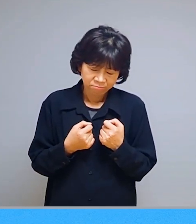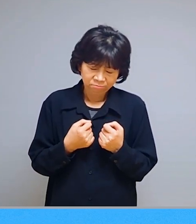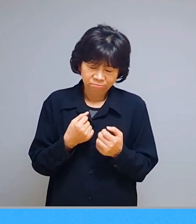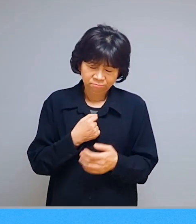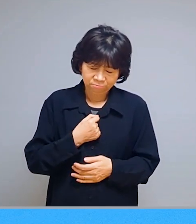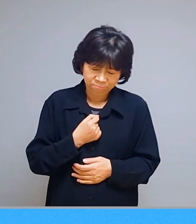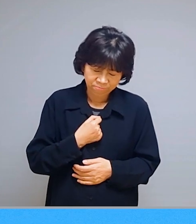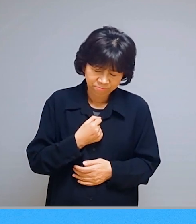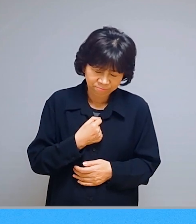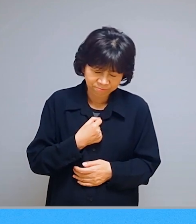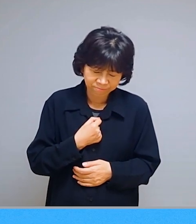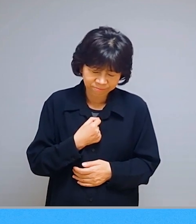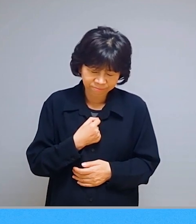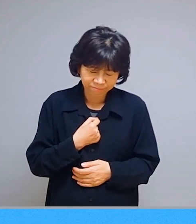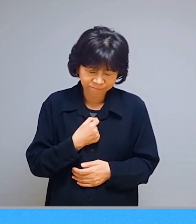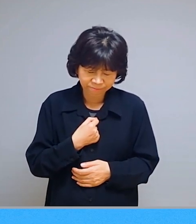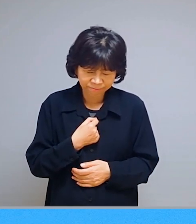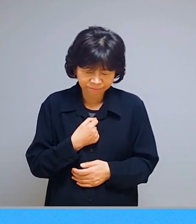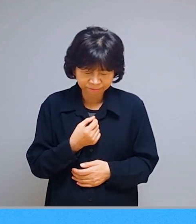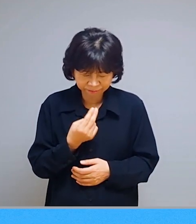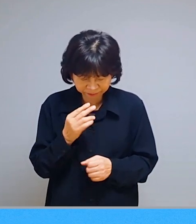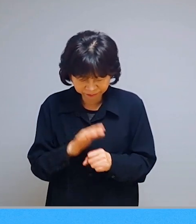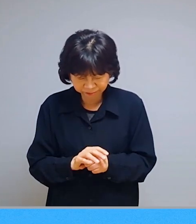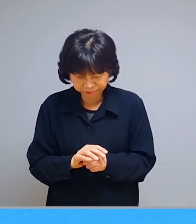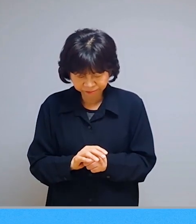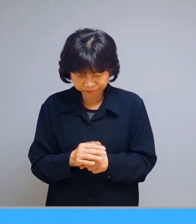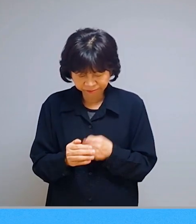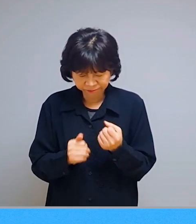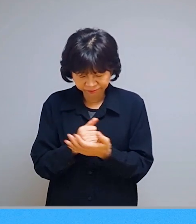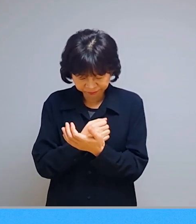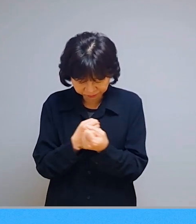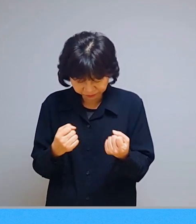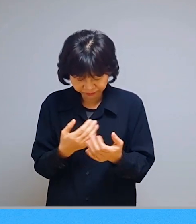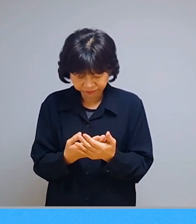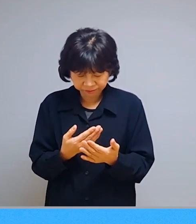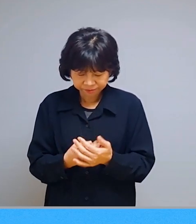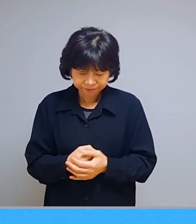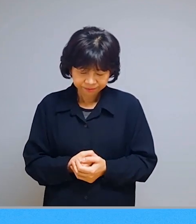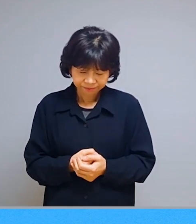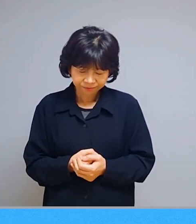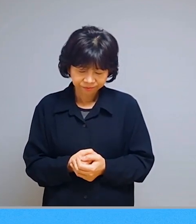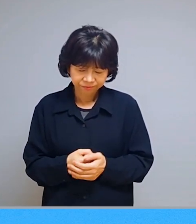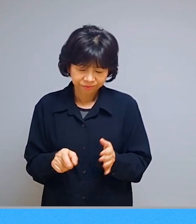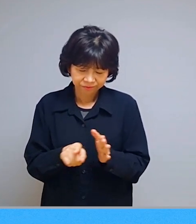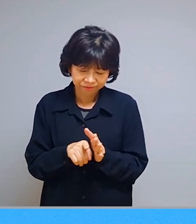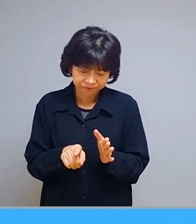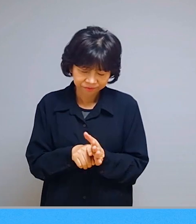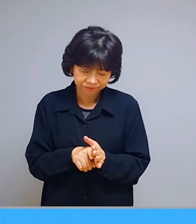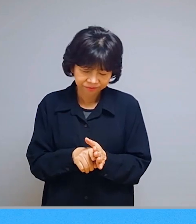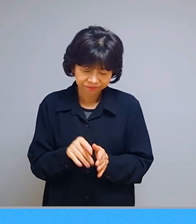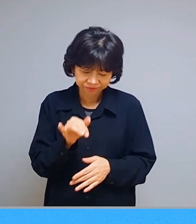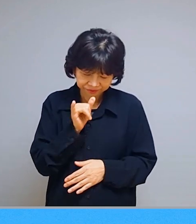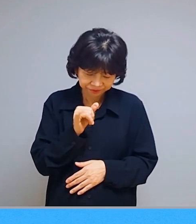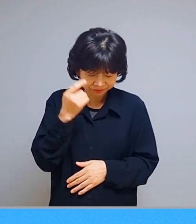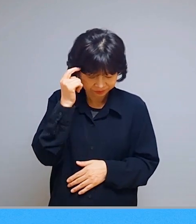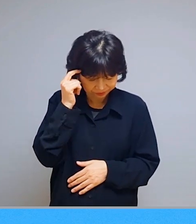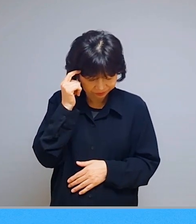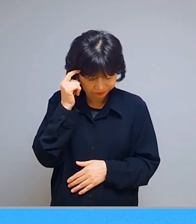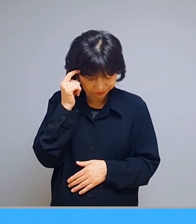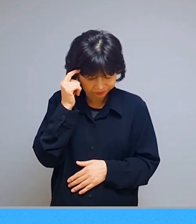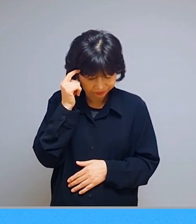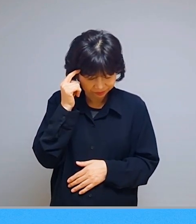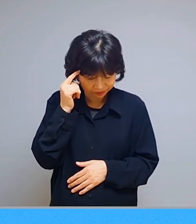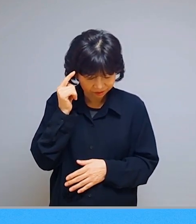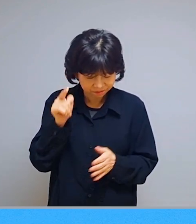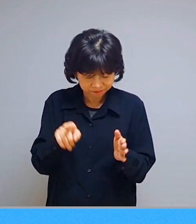가슴을 쳤습니다. 원통해했습니다. 하나님 용서하여 주시옵소서. 믿음이 있다 생각했는데 믿음이